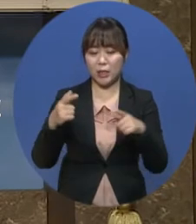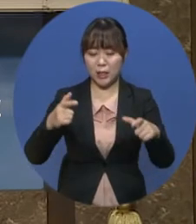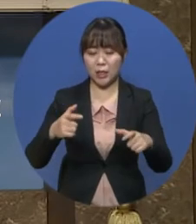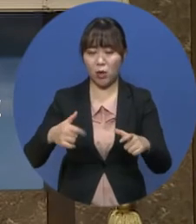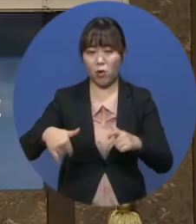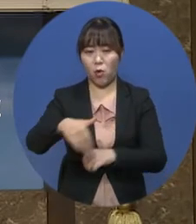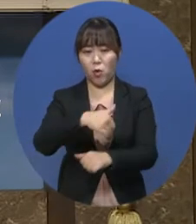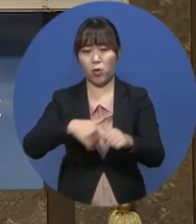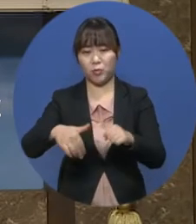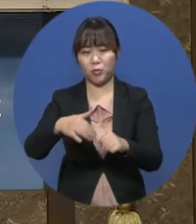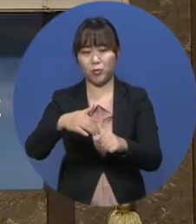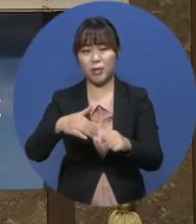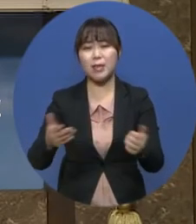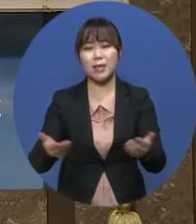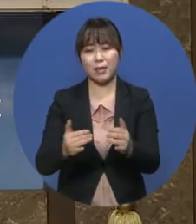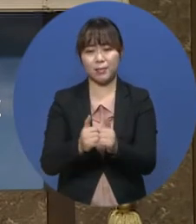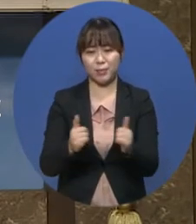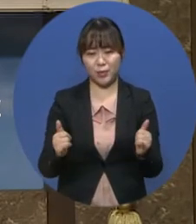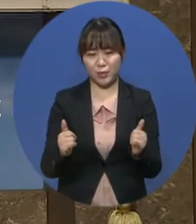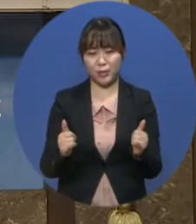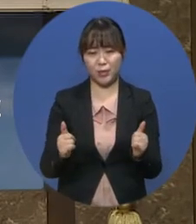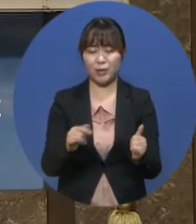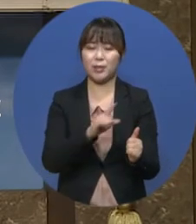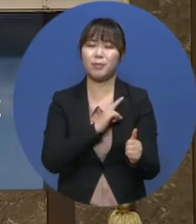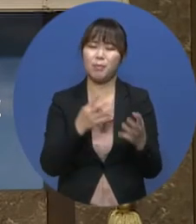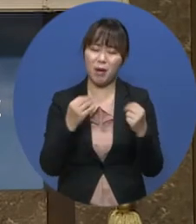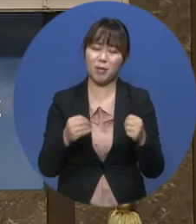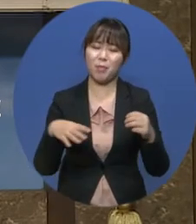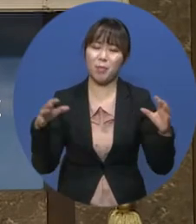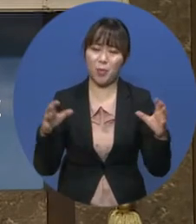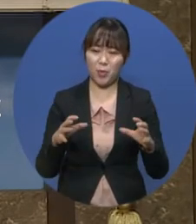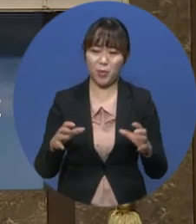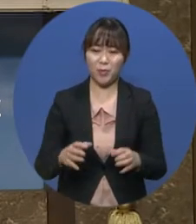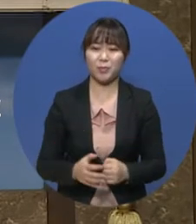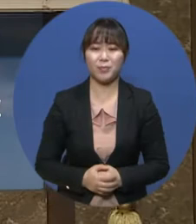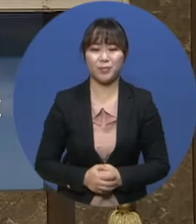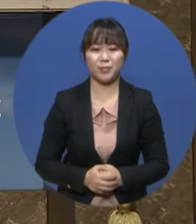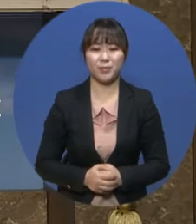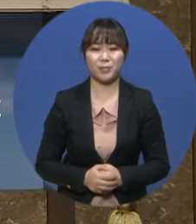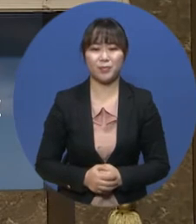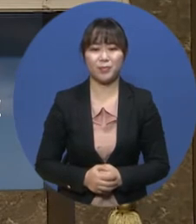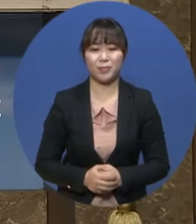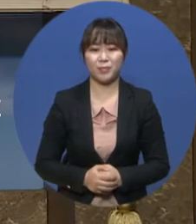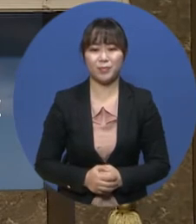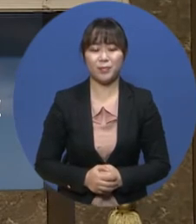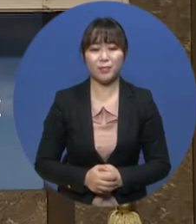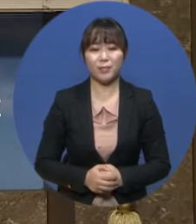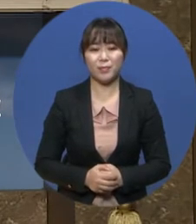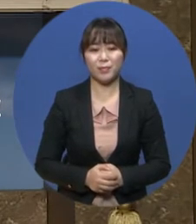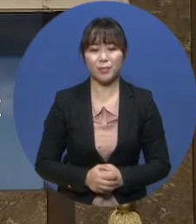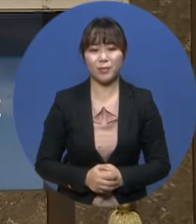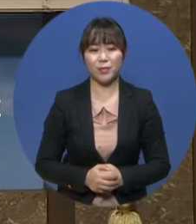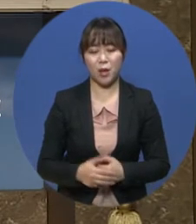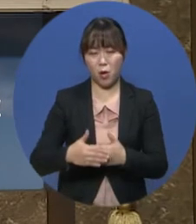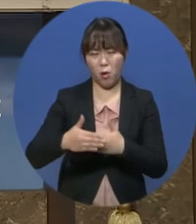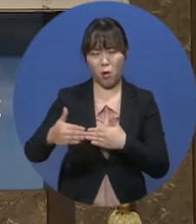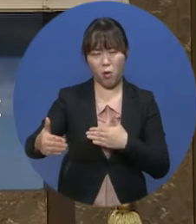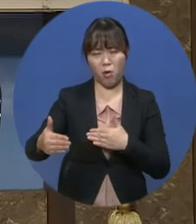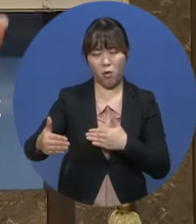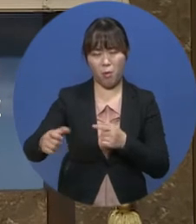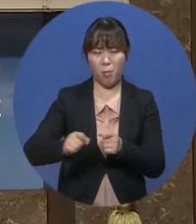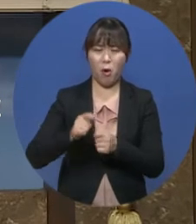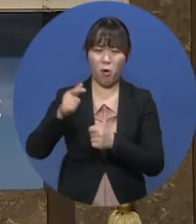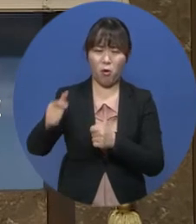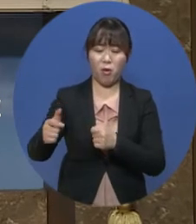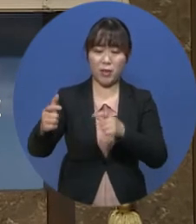중심적으로 일하시는 선생님들이 많이 모이게 되고 어 거리 적으로 이렇게 떨어져